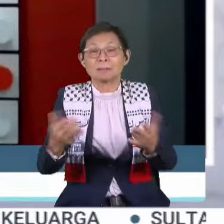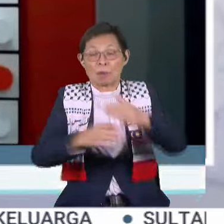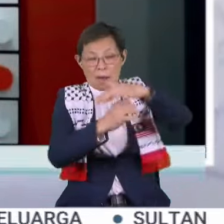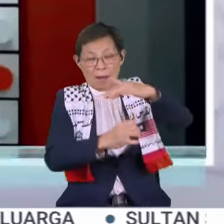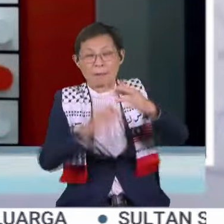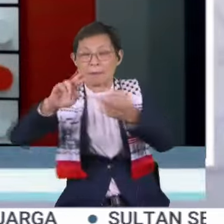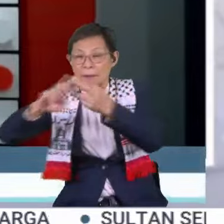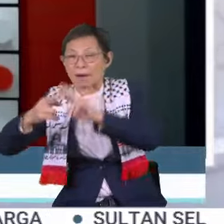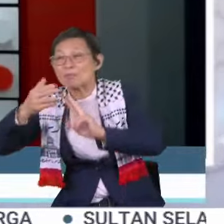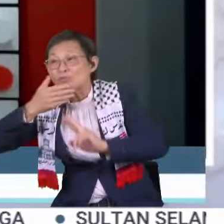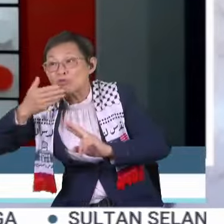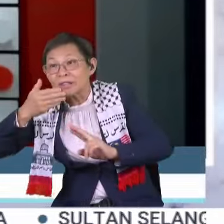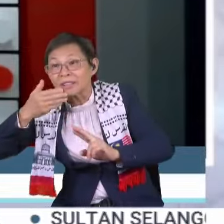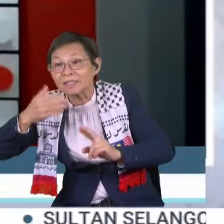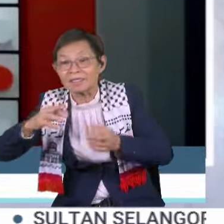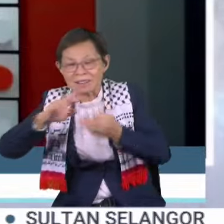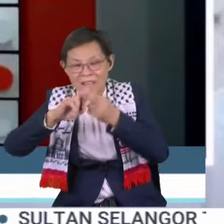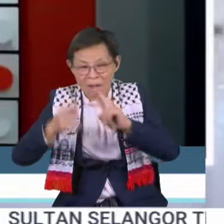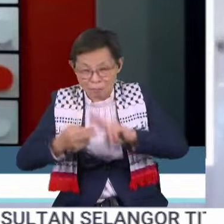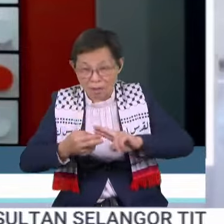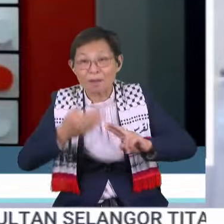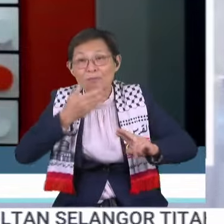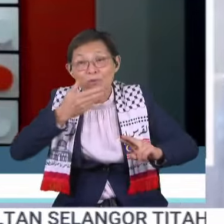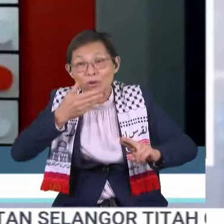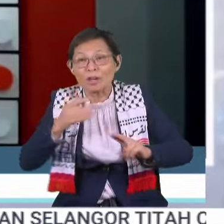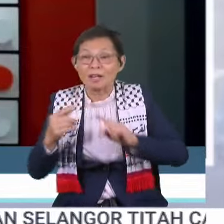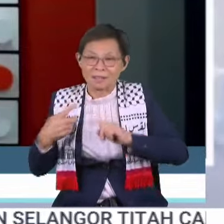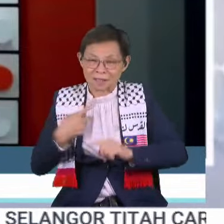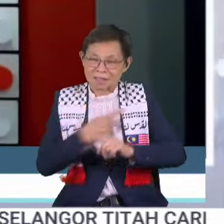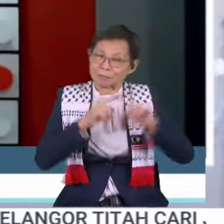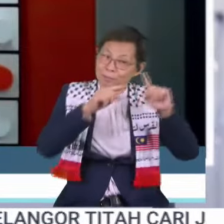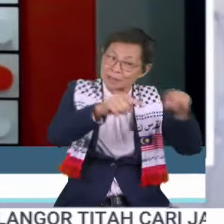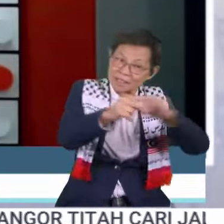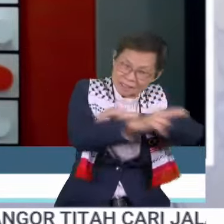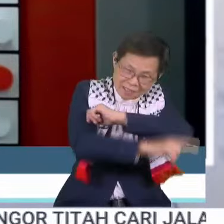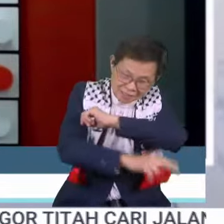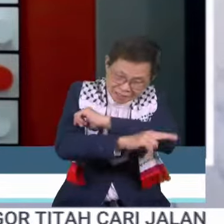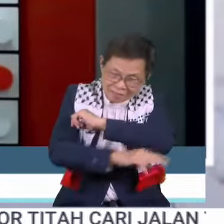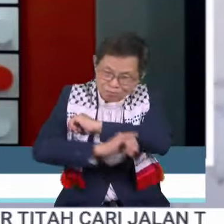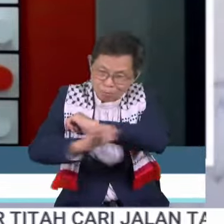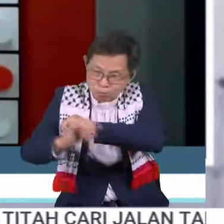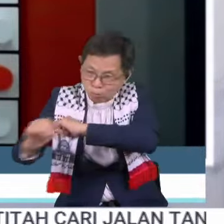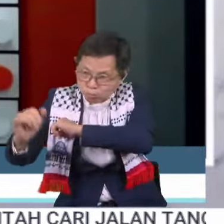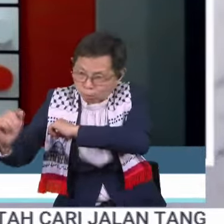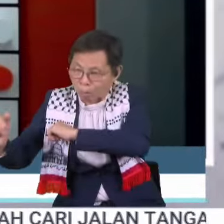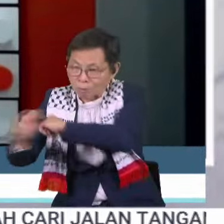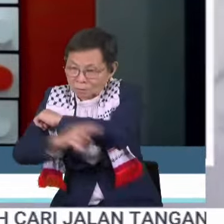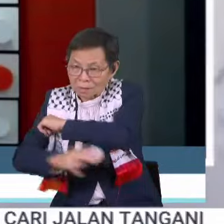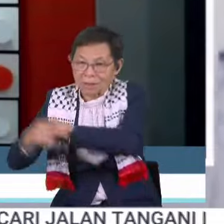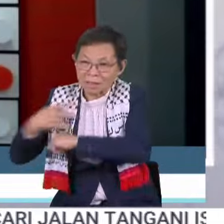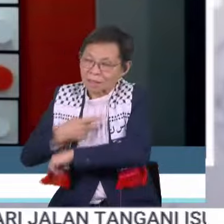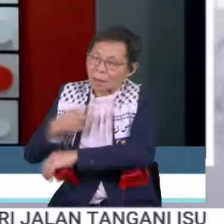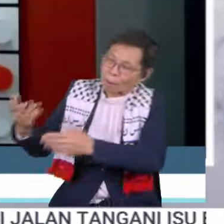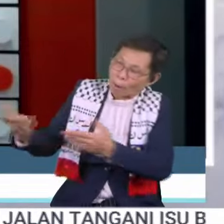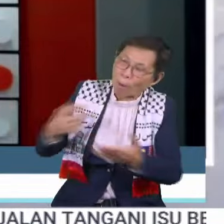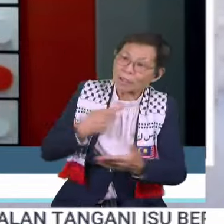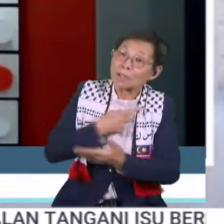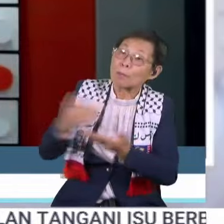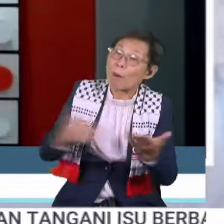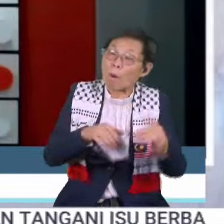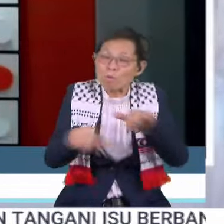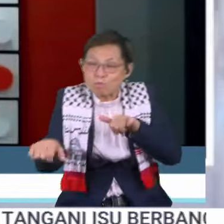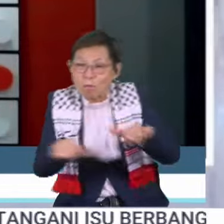muda Setiap kali kita turun ke negeri-negeri yang terlibat kita akan Bawa sekali